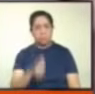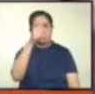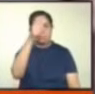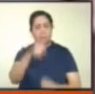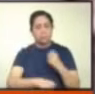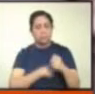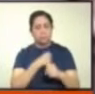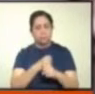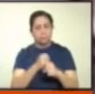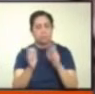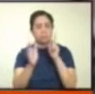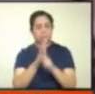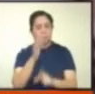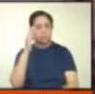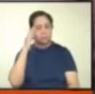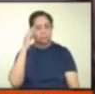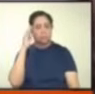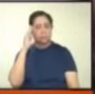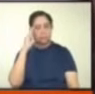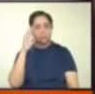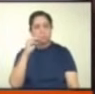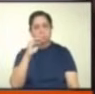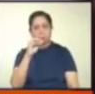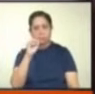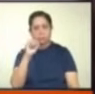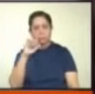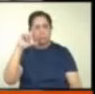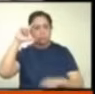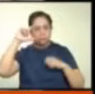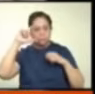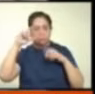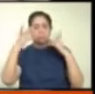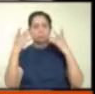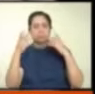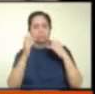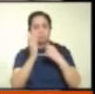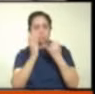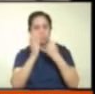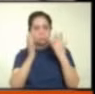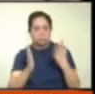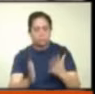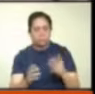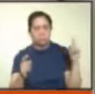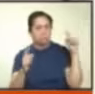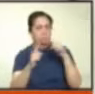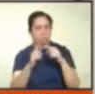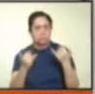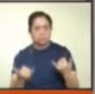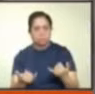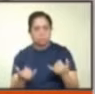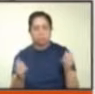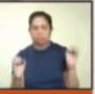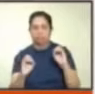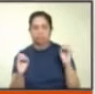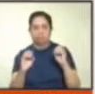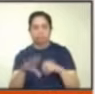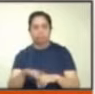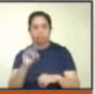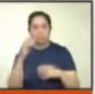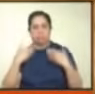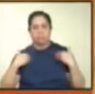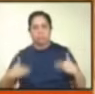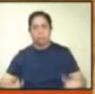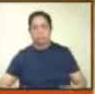10 taon na mula nang mapatay si Reynaldo Bebot Momay, photojournalist ng Takurong Midland Review. Pero hanggang ngayon, hindi pa nahahanap ang kanyang